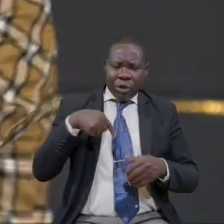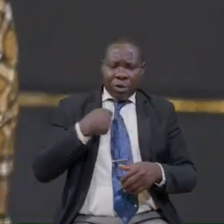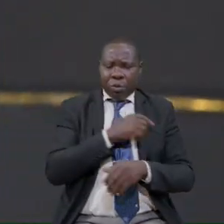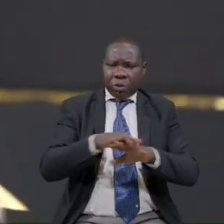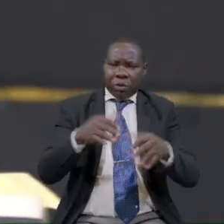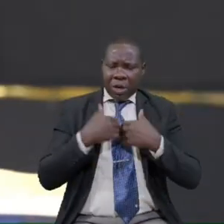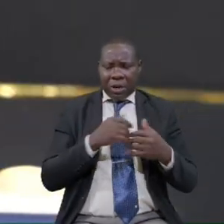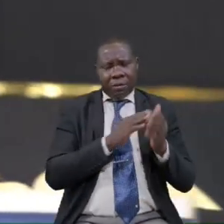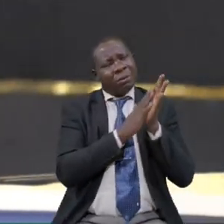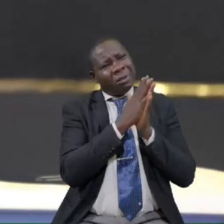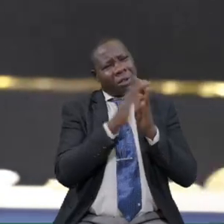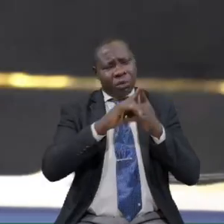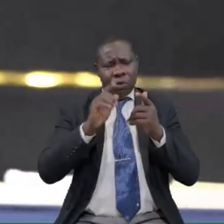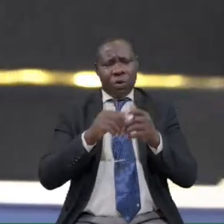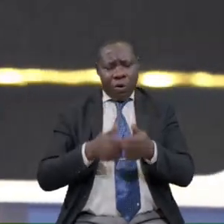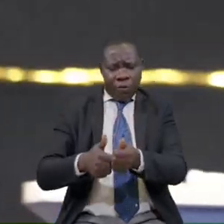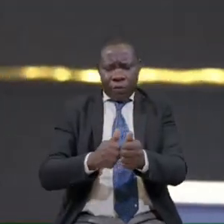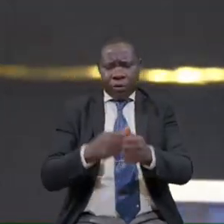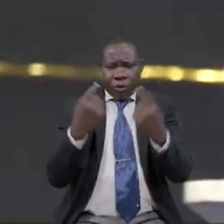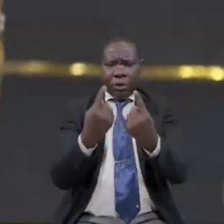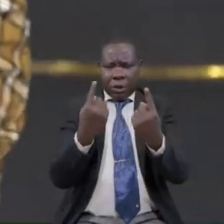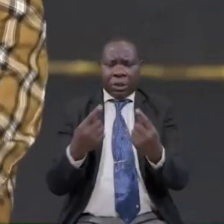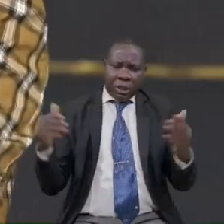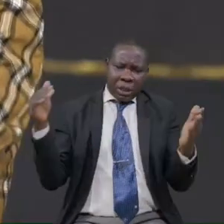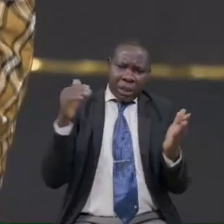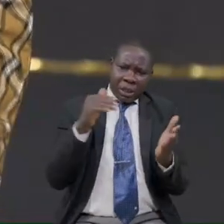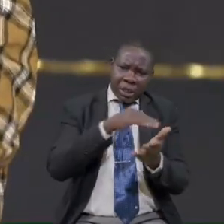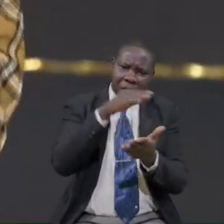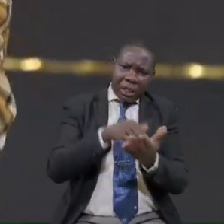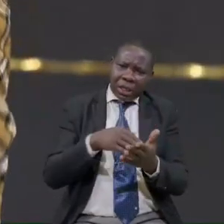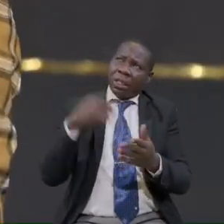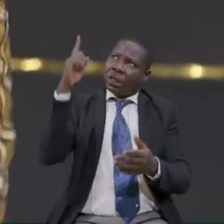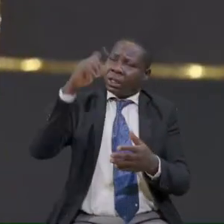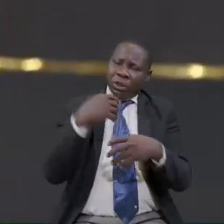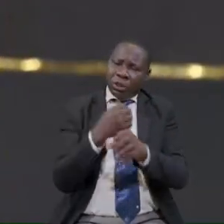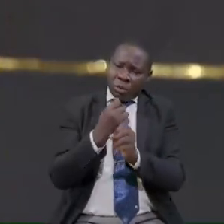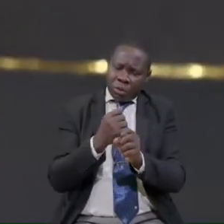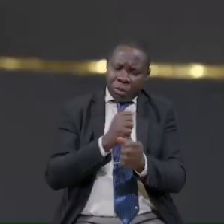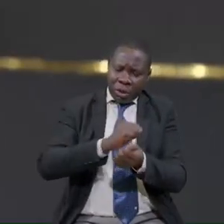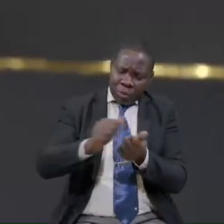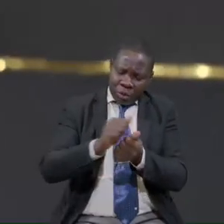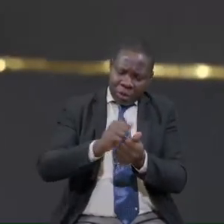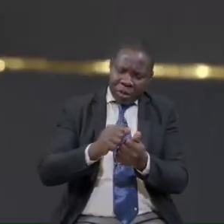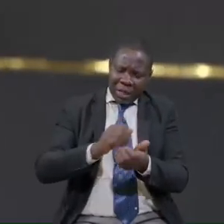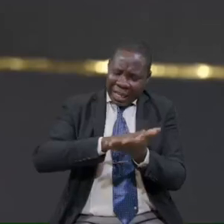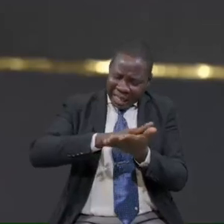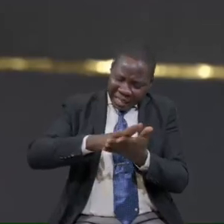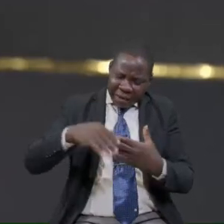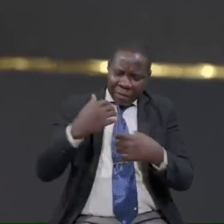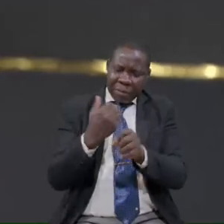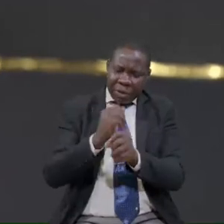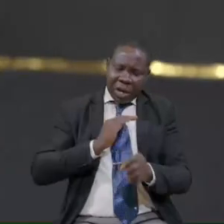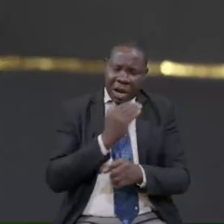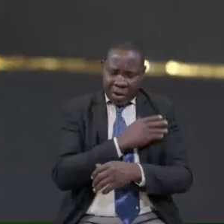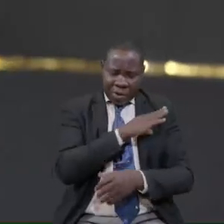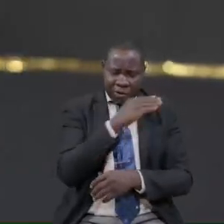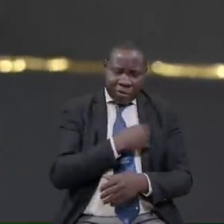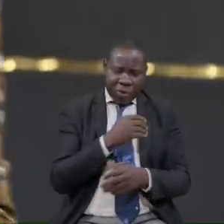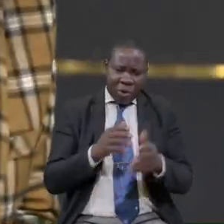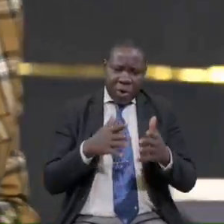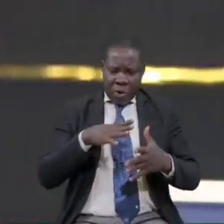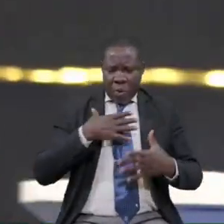désir d'aller après ces choses. Il crée et rend notre âme plus blanche que la neige.